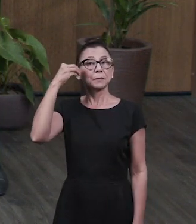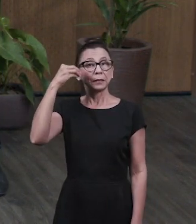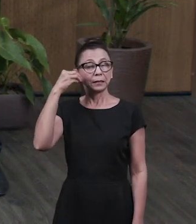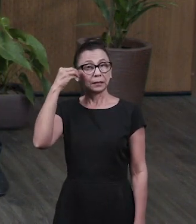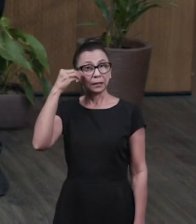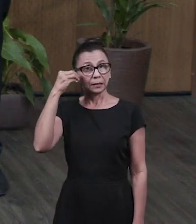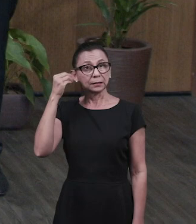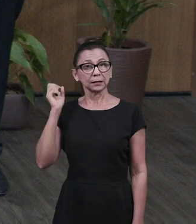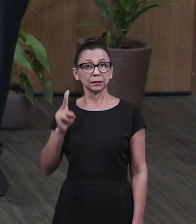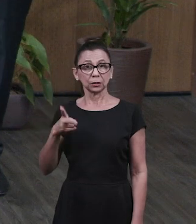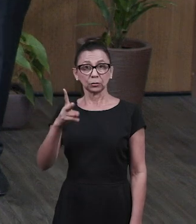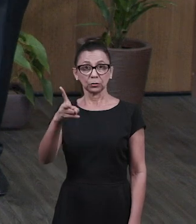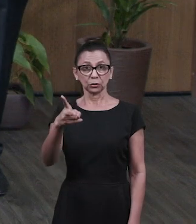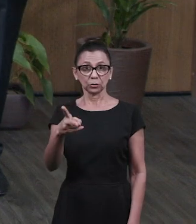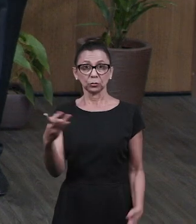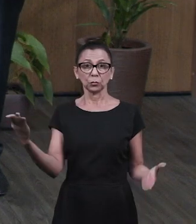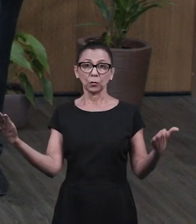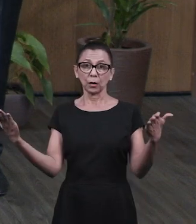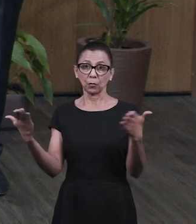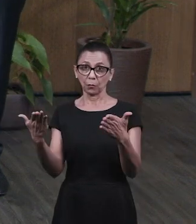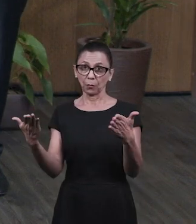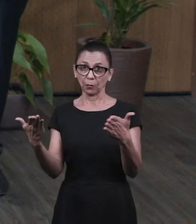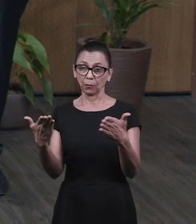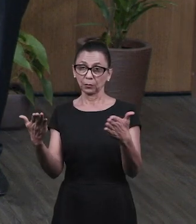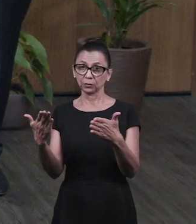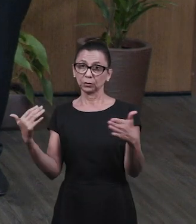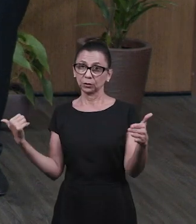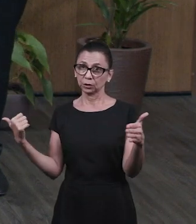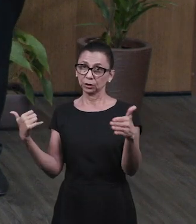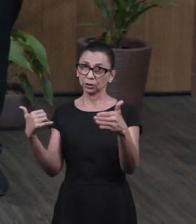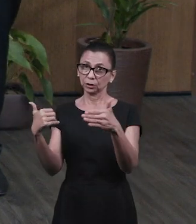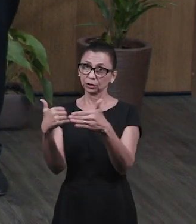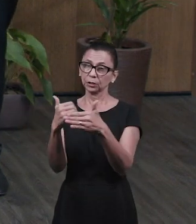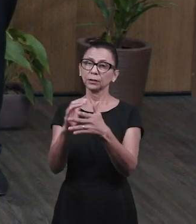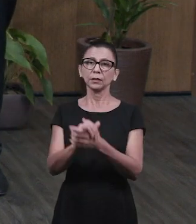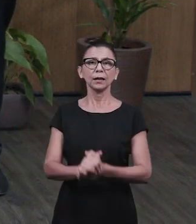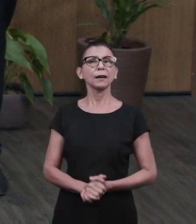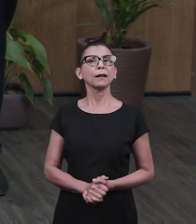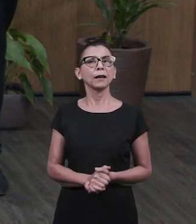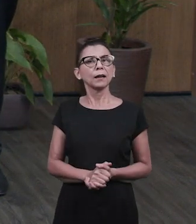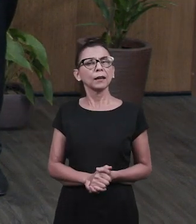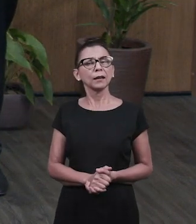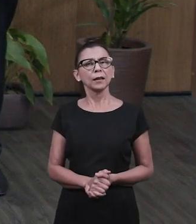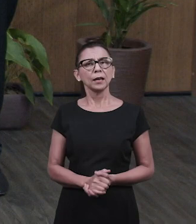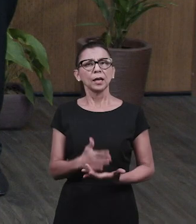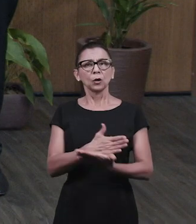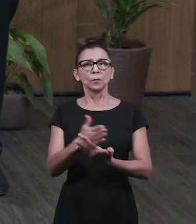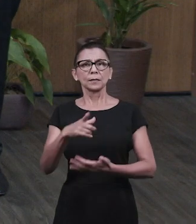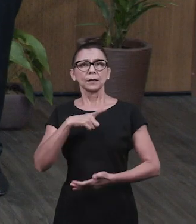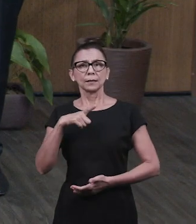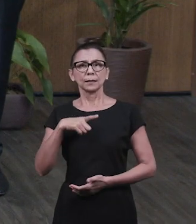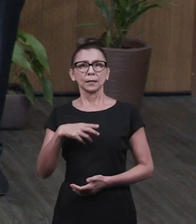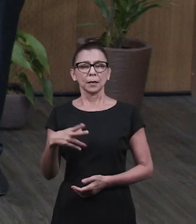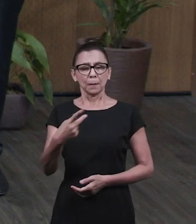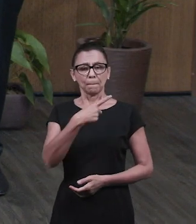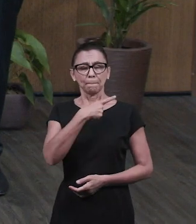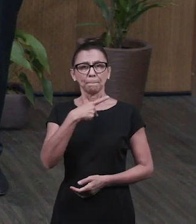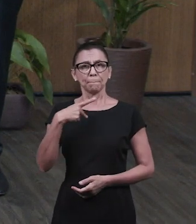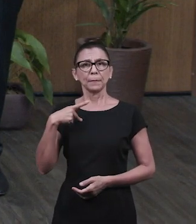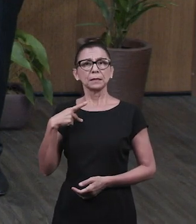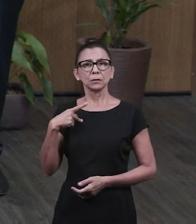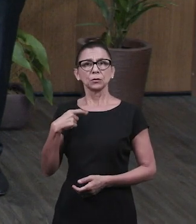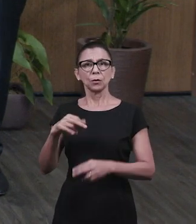jours a été ou est le lèvement des pasteurs, la nomination des pasteurs à travers les